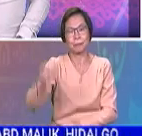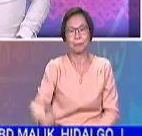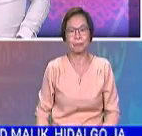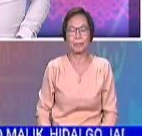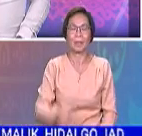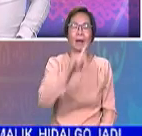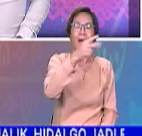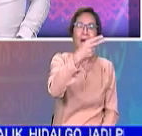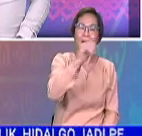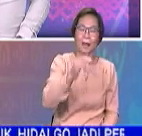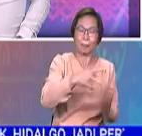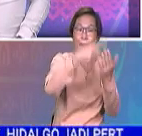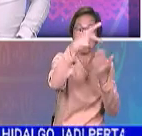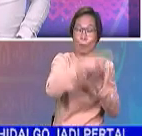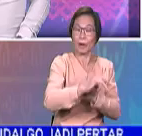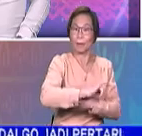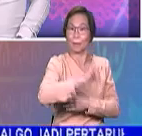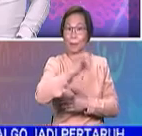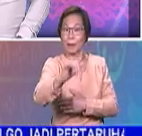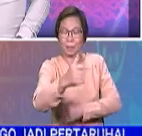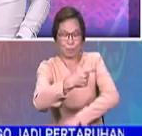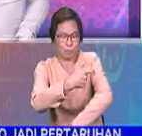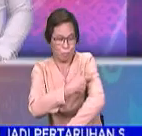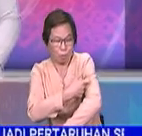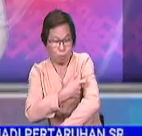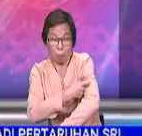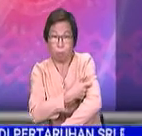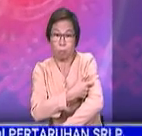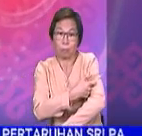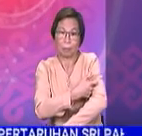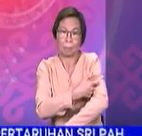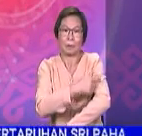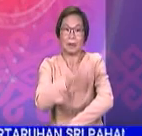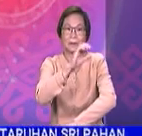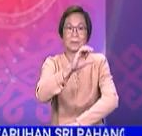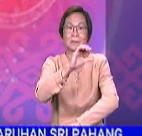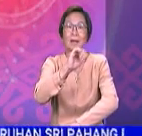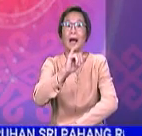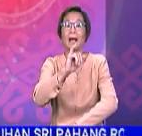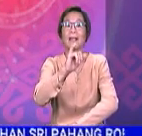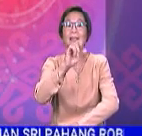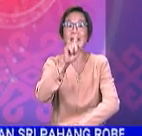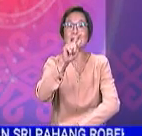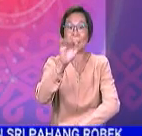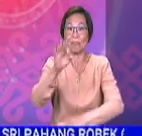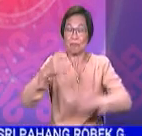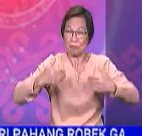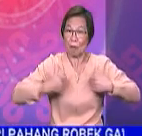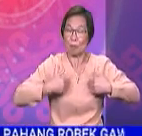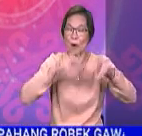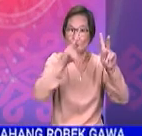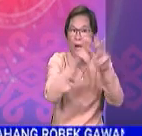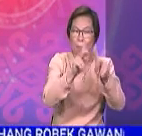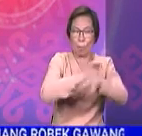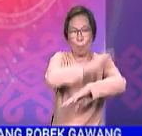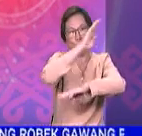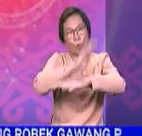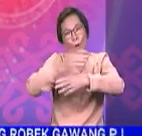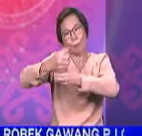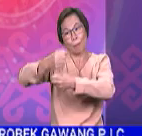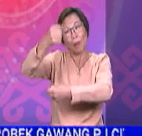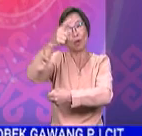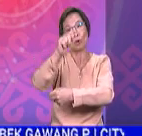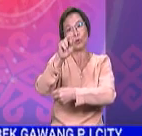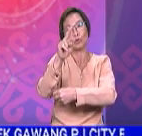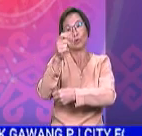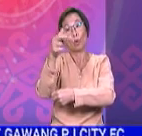hai woi program outreach badan betina imunisasi copy 19.cso yang diadakan di kampung Bukit payung